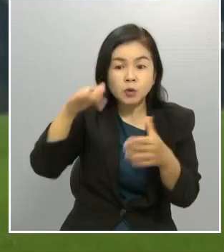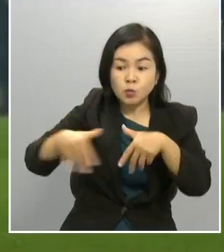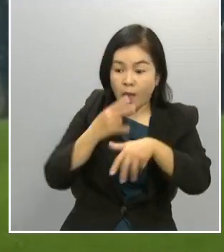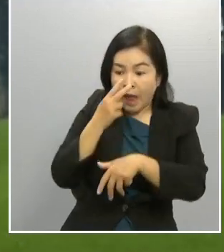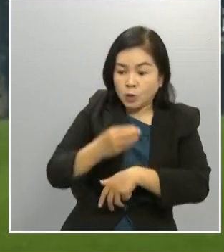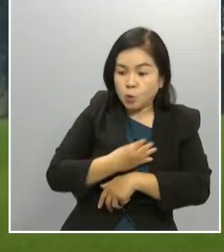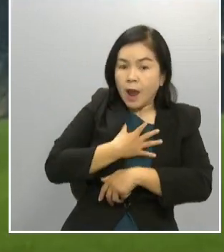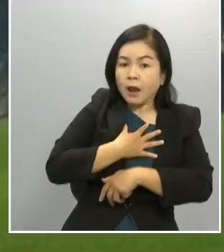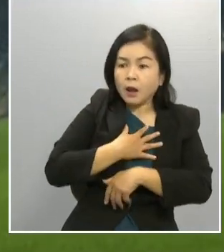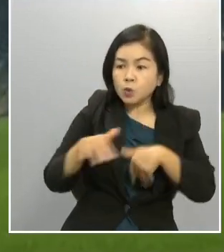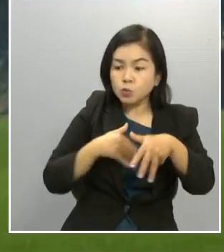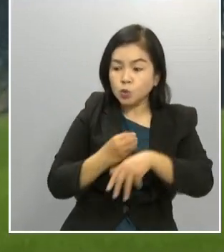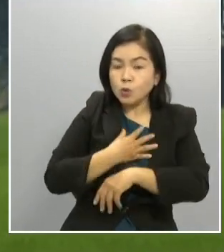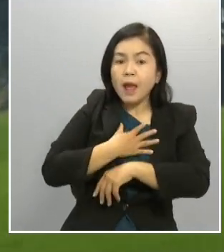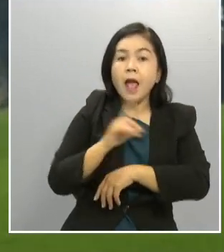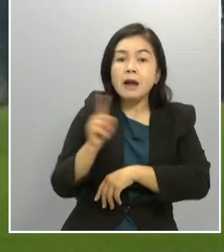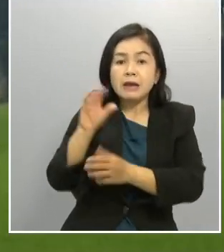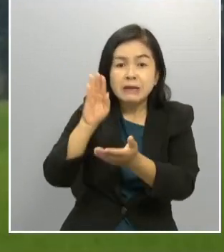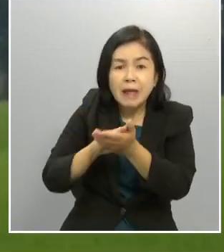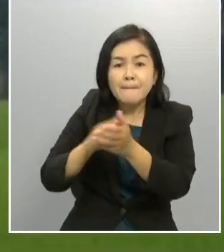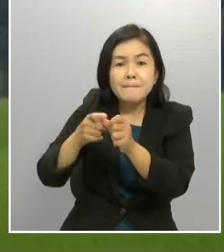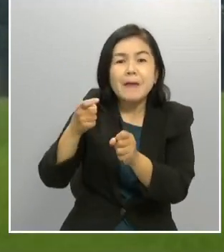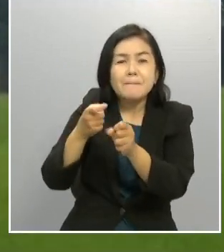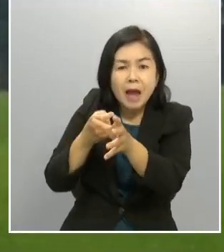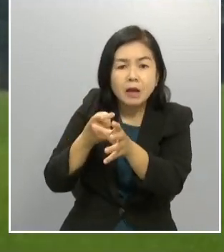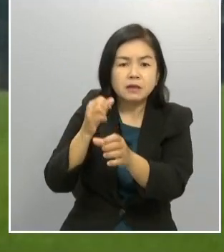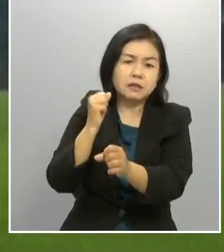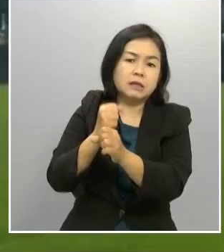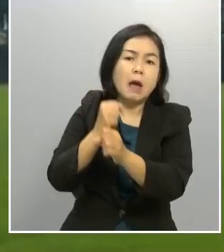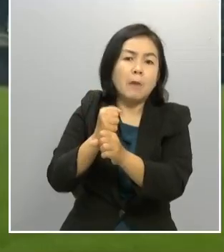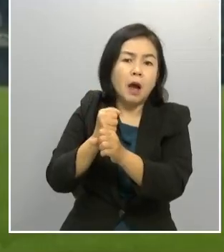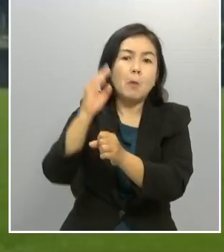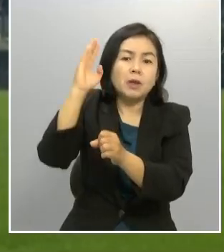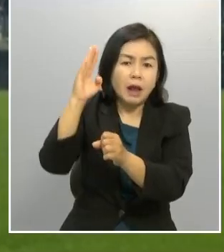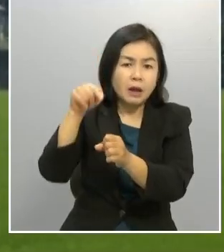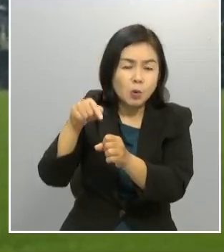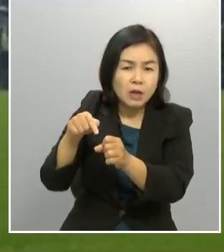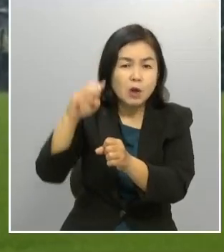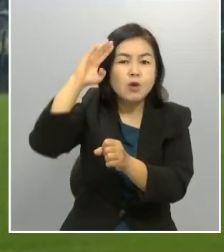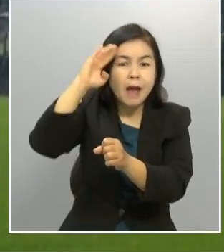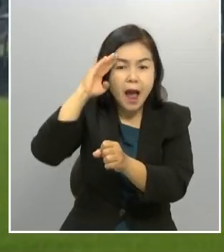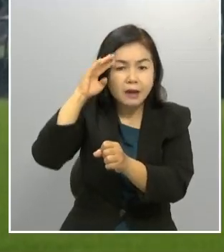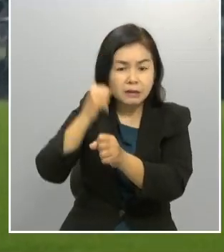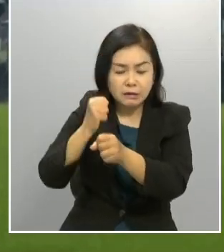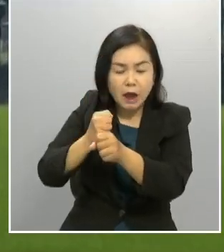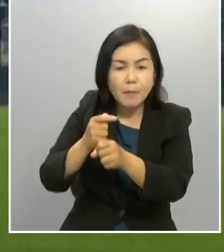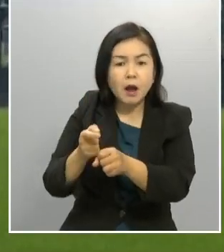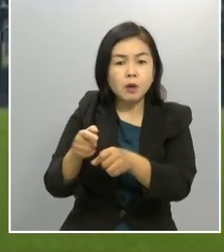ชื่อโรงงานนี้ก็บอกเลยเนี่ยนะฮะโรงงานผลิตชมรมระเบิดกองโรงงานวัตถุระเบิด